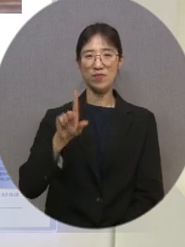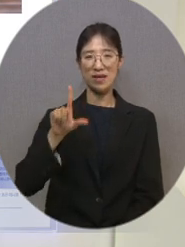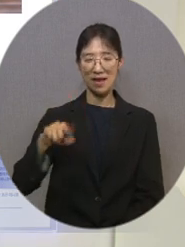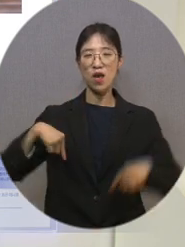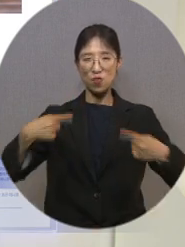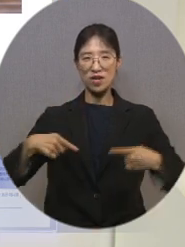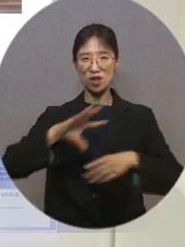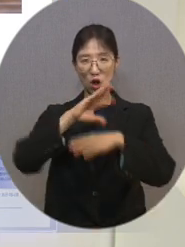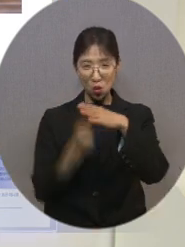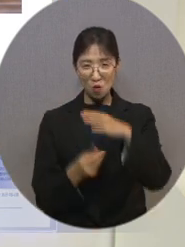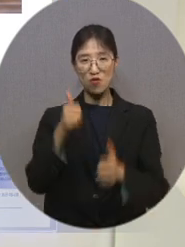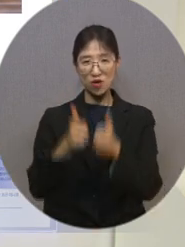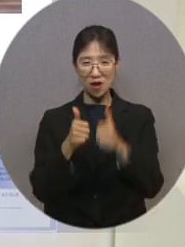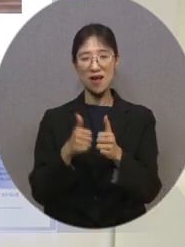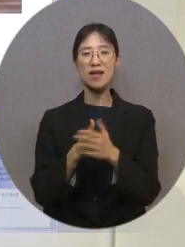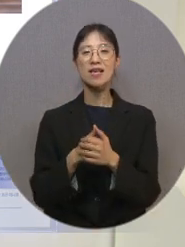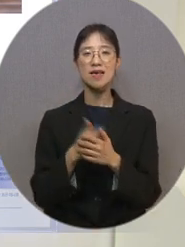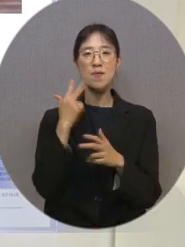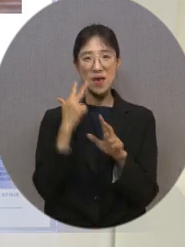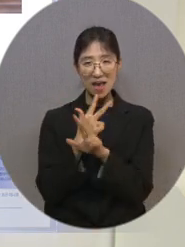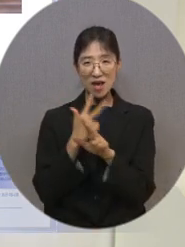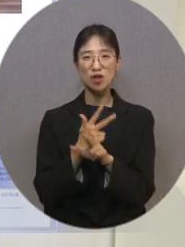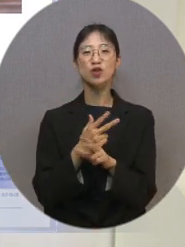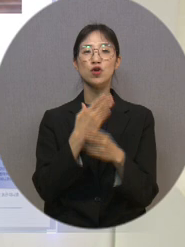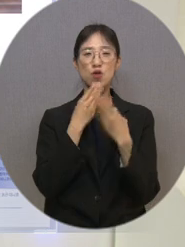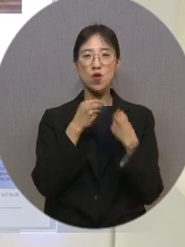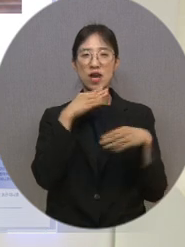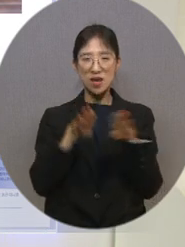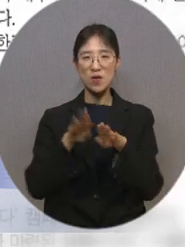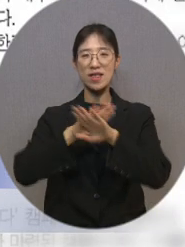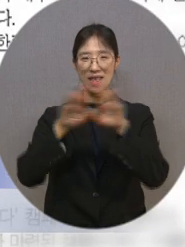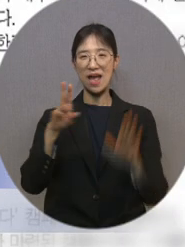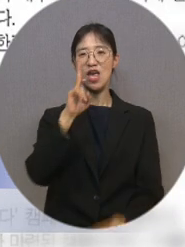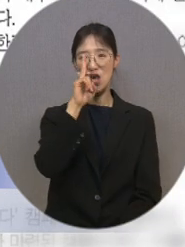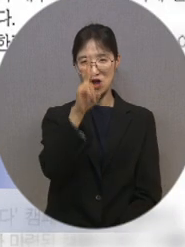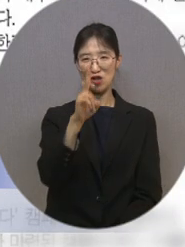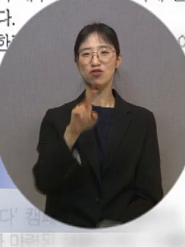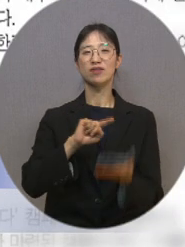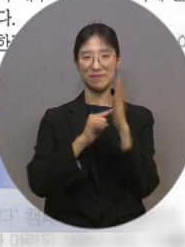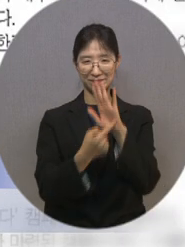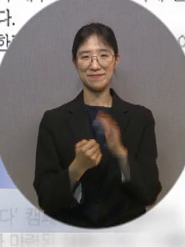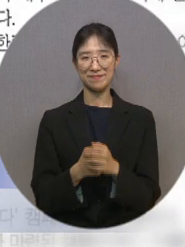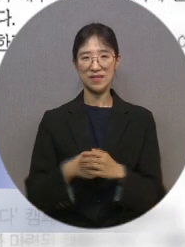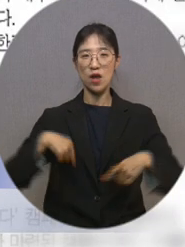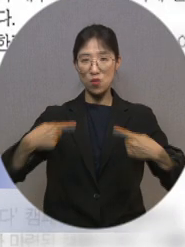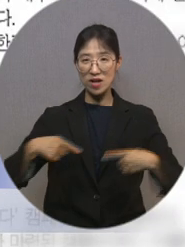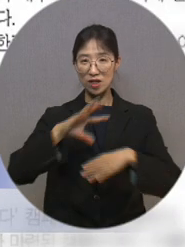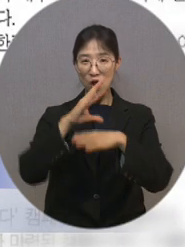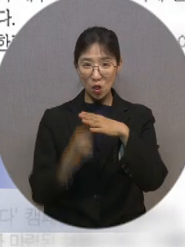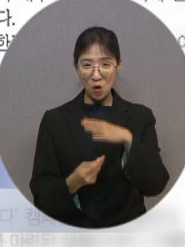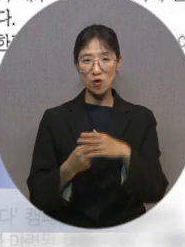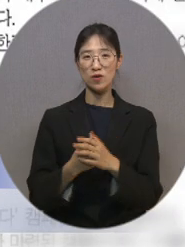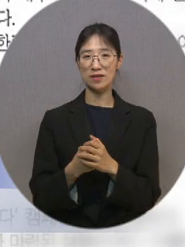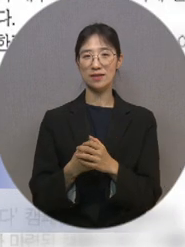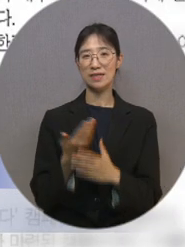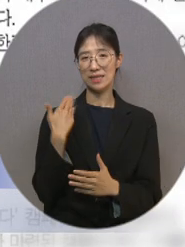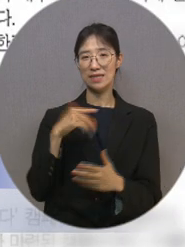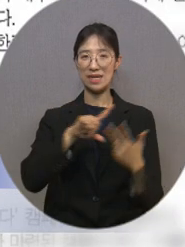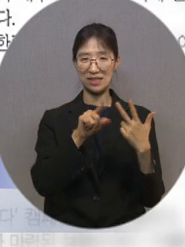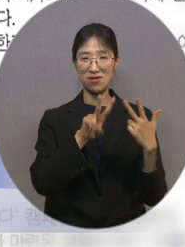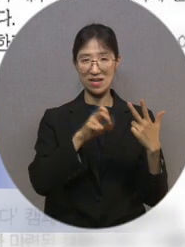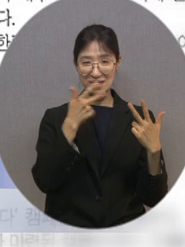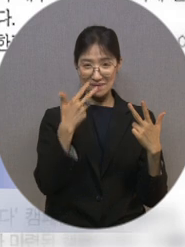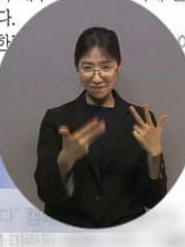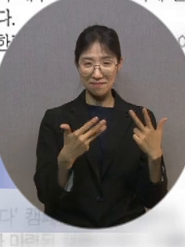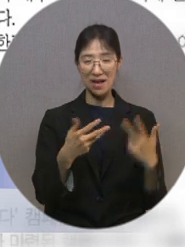리그를 매주 주말 낮 12시에 중계 방송합니다. KWBL 휠체어 농구 리그는 지난 7월